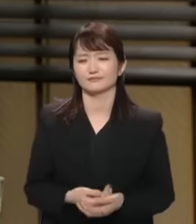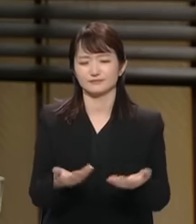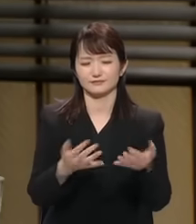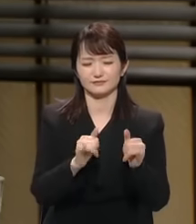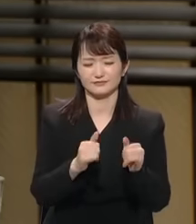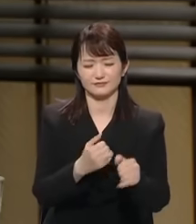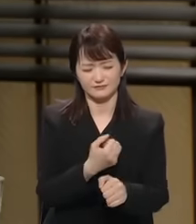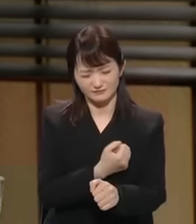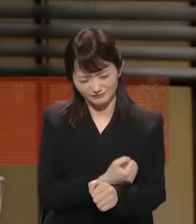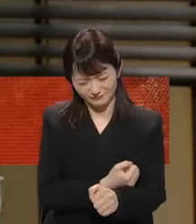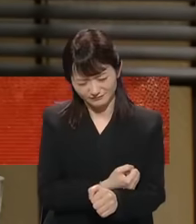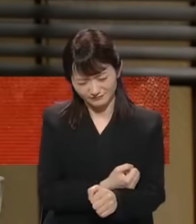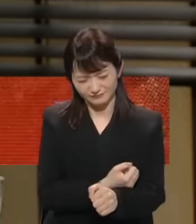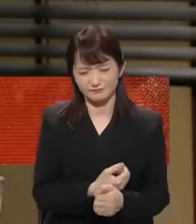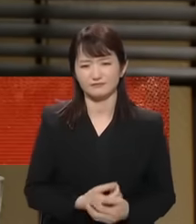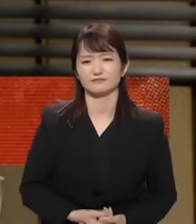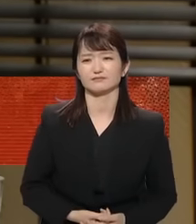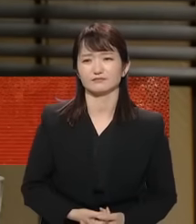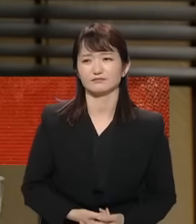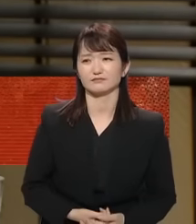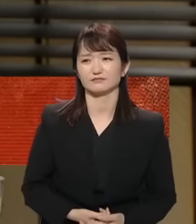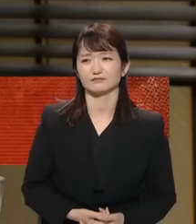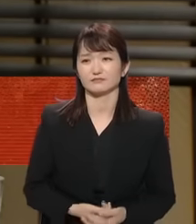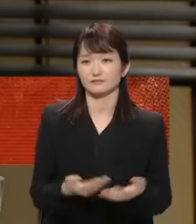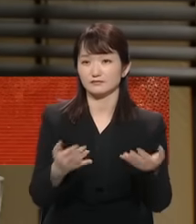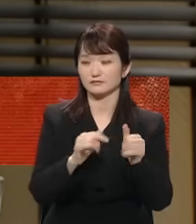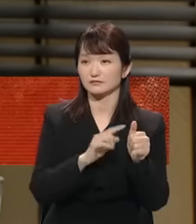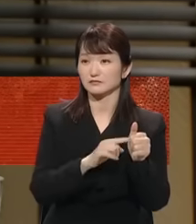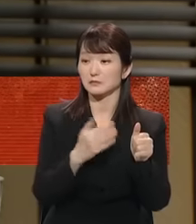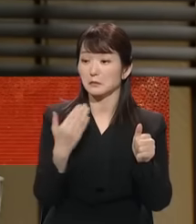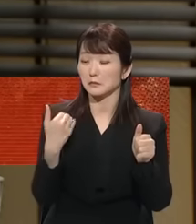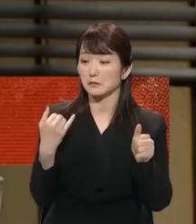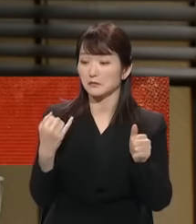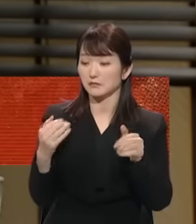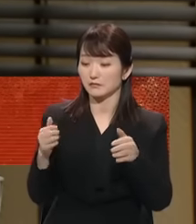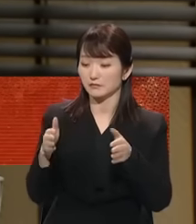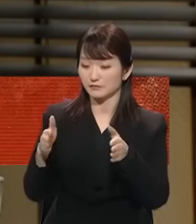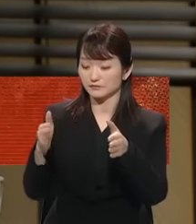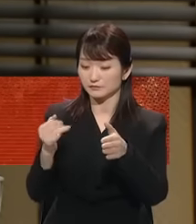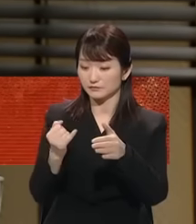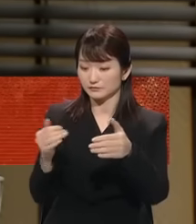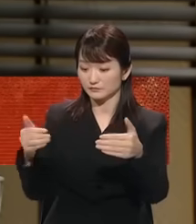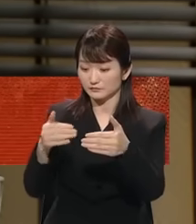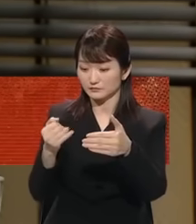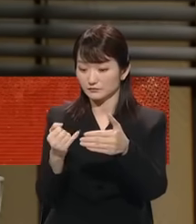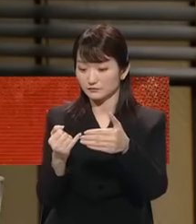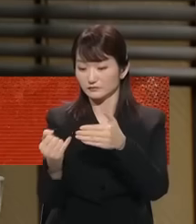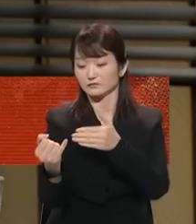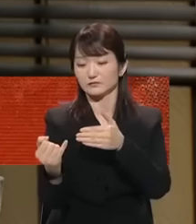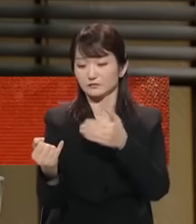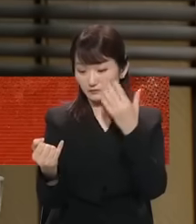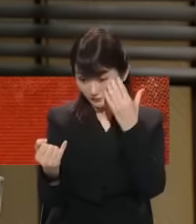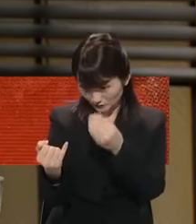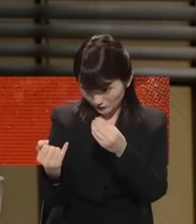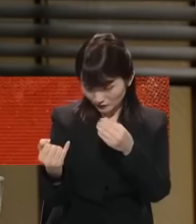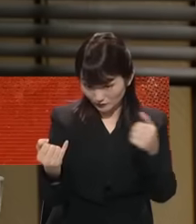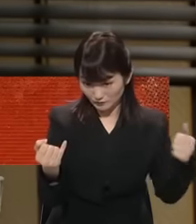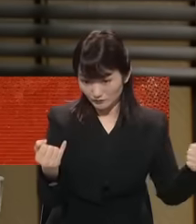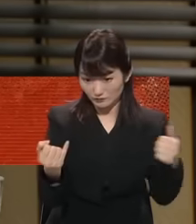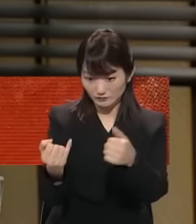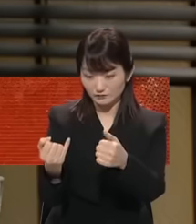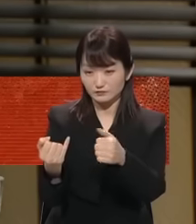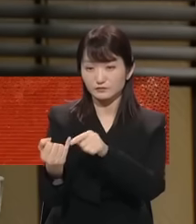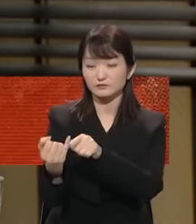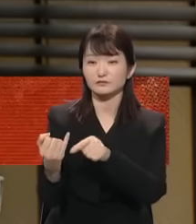고생 많으십니다이 영모원 분이 아까 조금 전에 저렇게 밀고 들어간 걸 보면 당연히 나올 수밖에 없죠 임차하려는 거니까